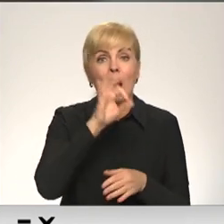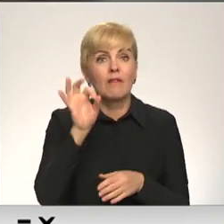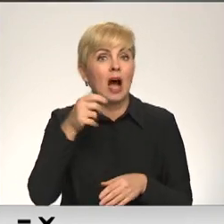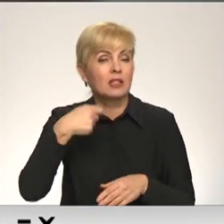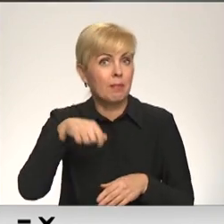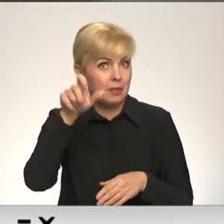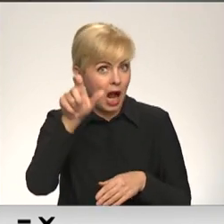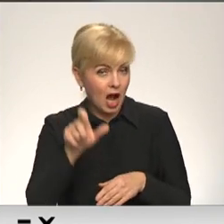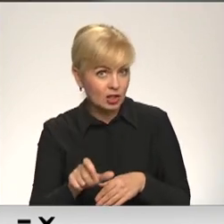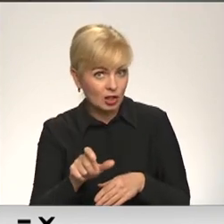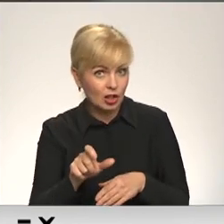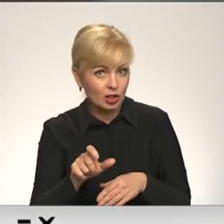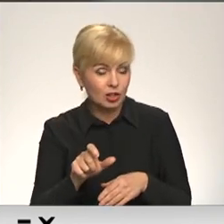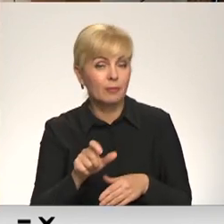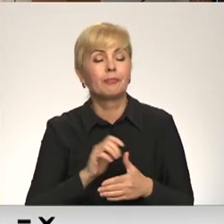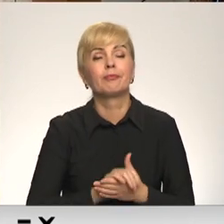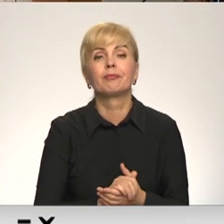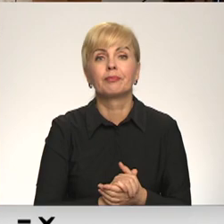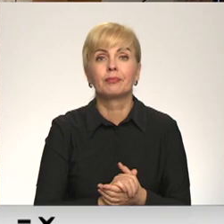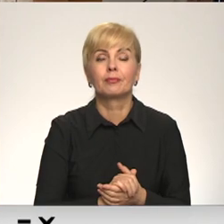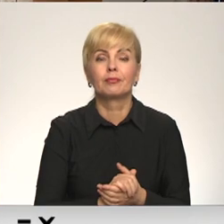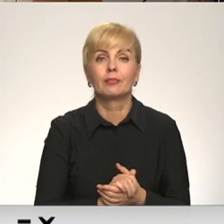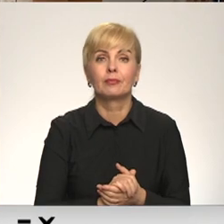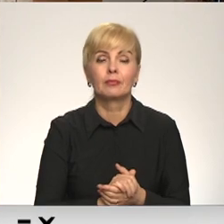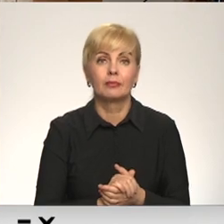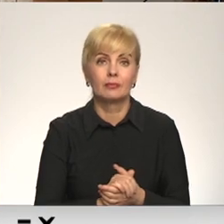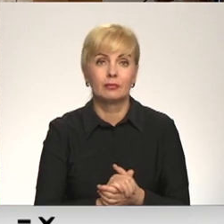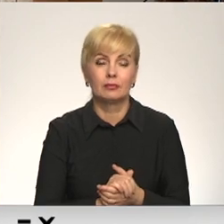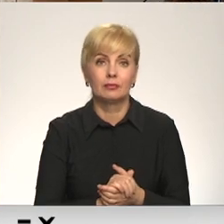prezidents Franks Valters Steinmeiers. Dāvids Frenefelds, Olofs Peršavits, Latvijas.